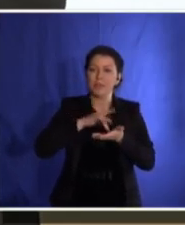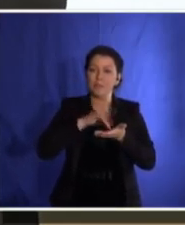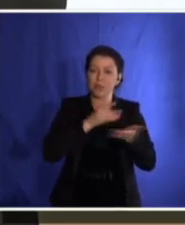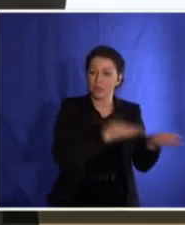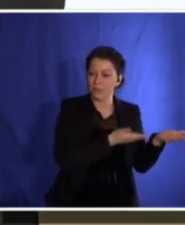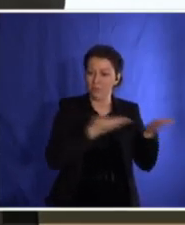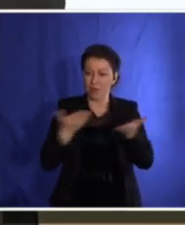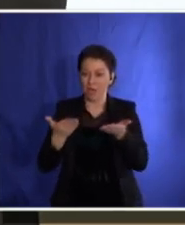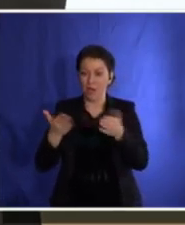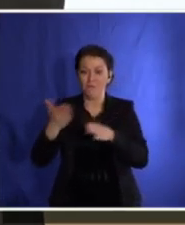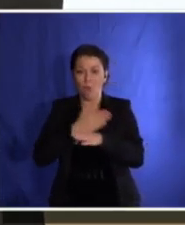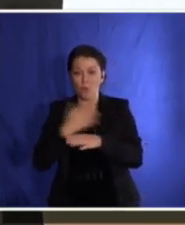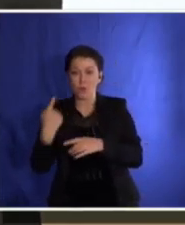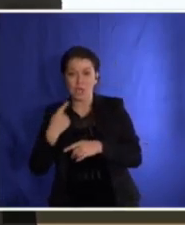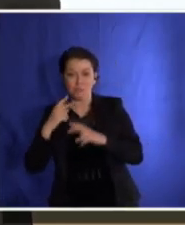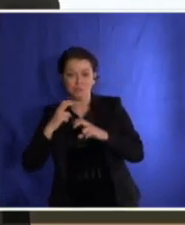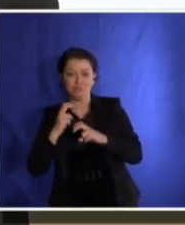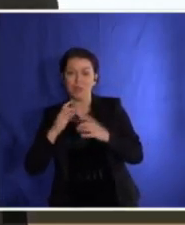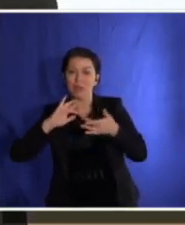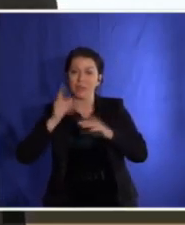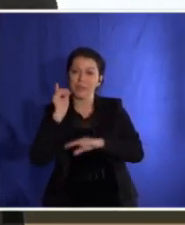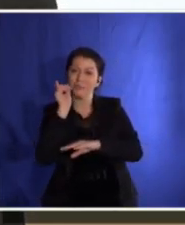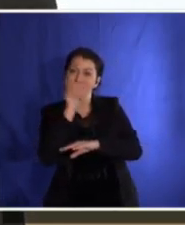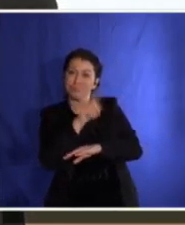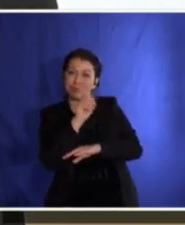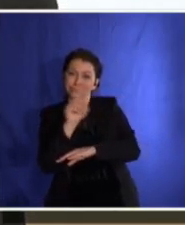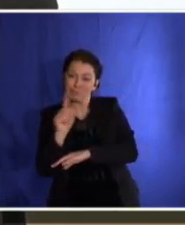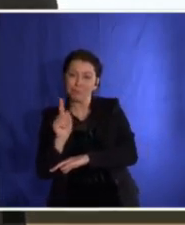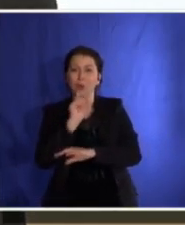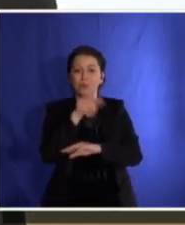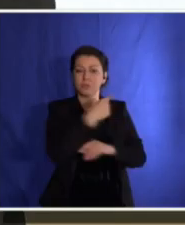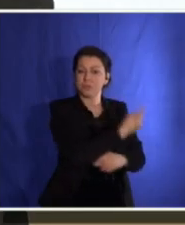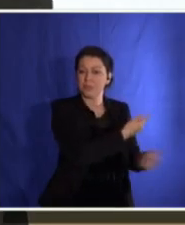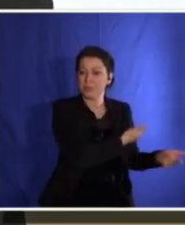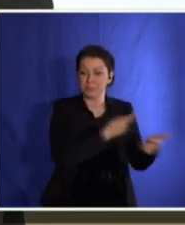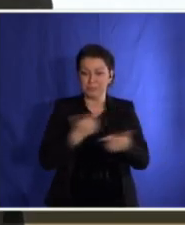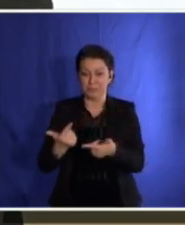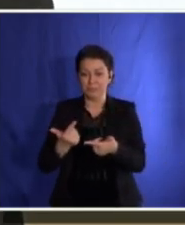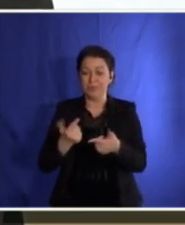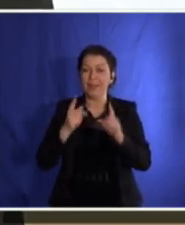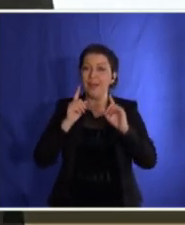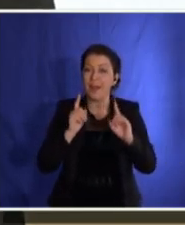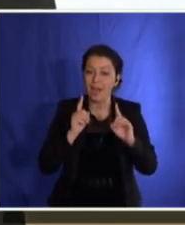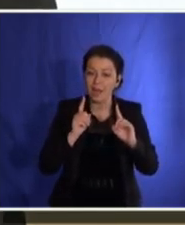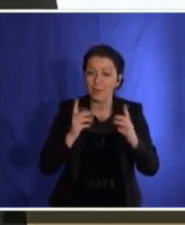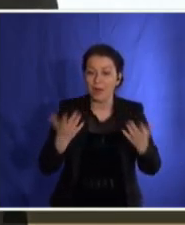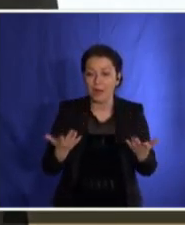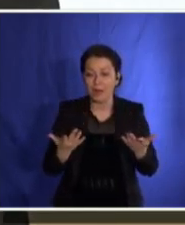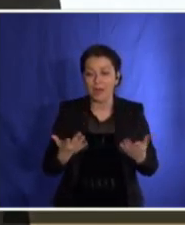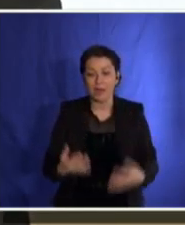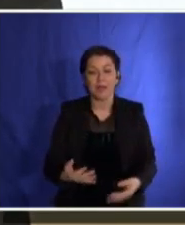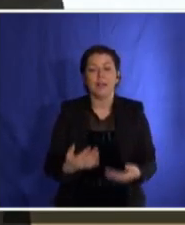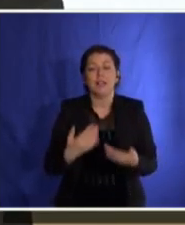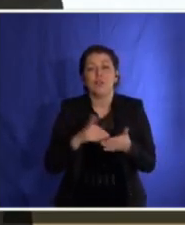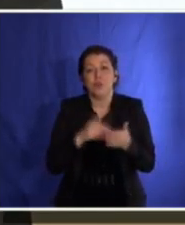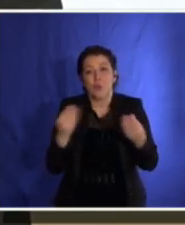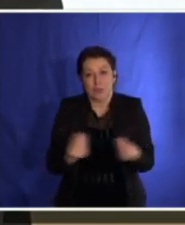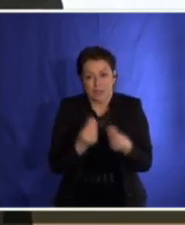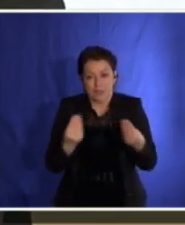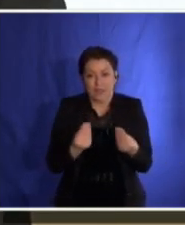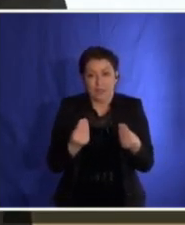übers Internet bestellen. Abschließend aber trotzdem eines. Was mich stört, immer wiederum,